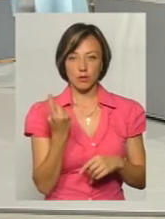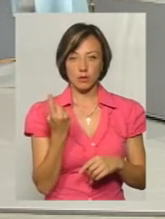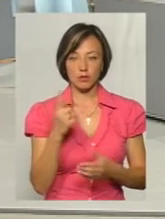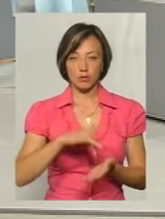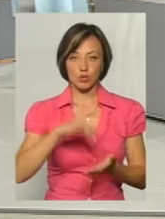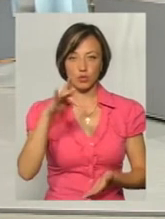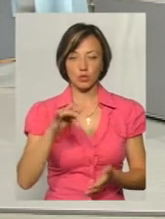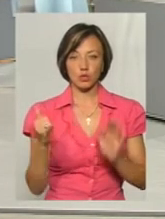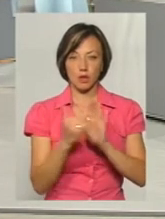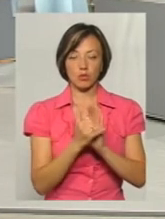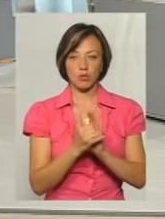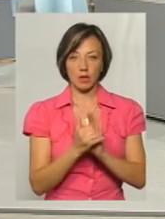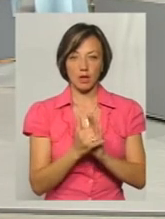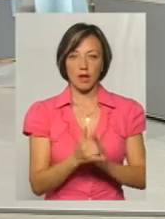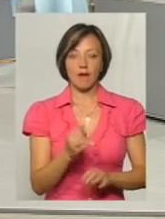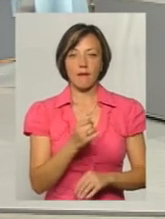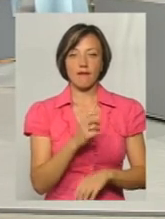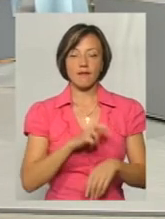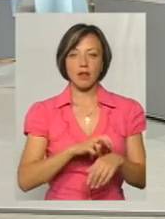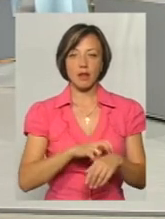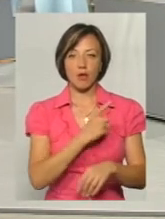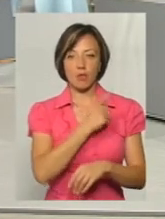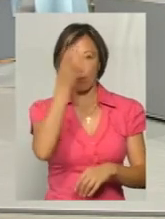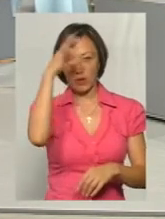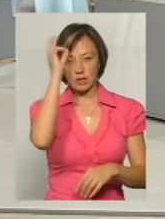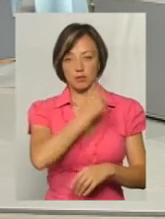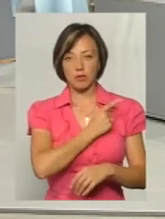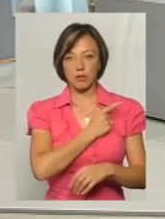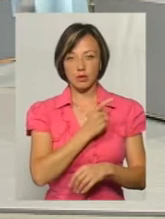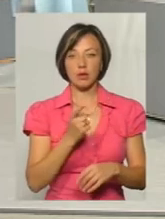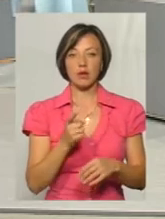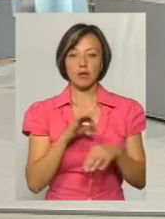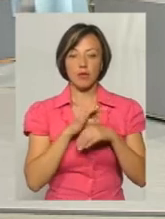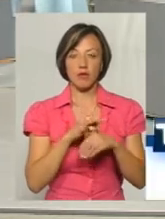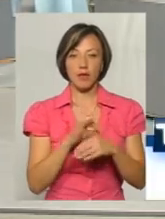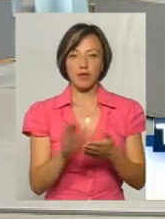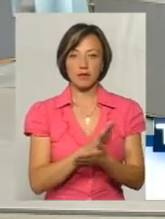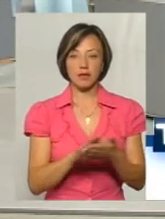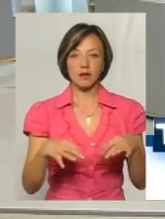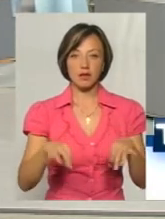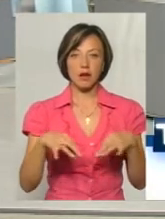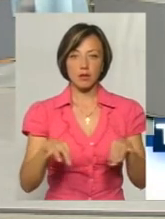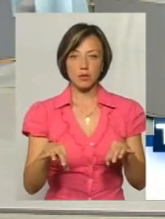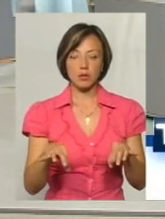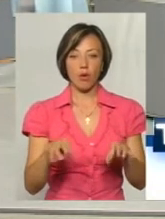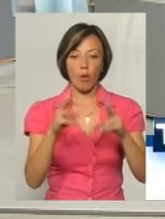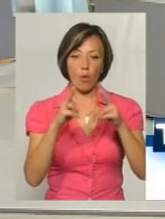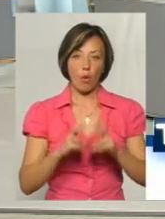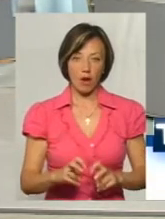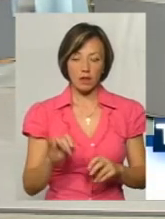який встановлений ветеринарно-поліцейський пост, на якому встановлений дисбар'єр, проводиться дезінфекція автотранспорту, його